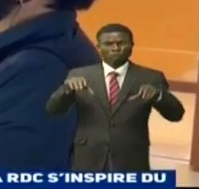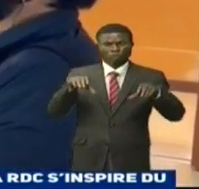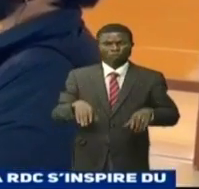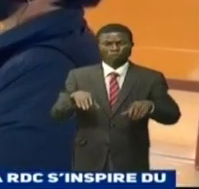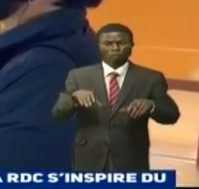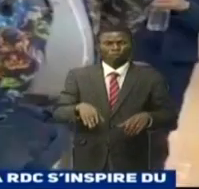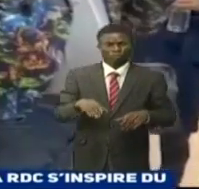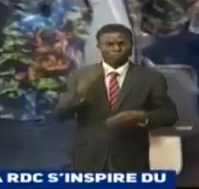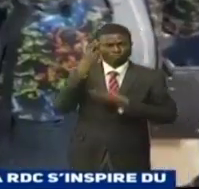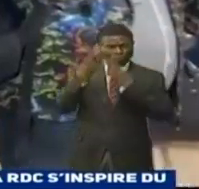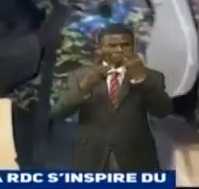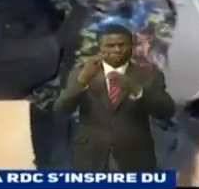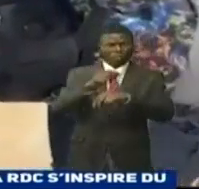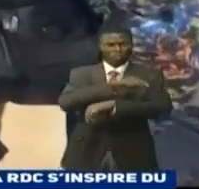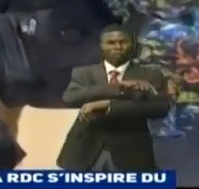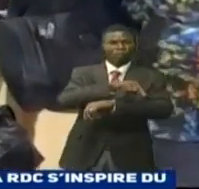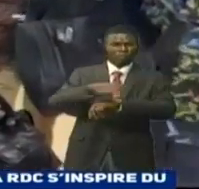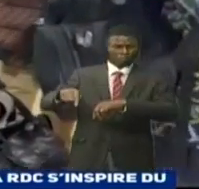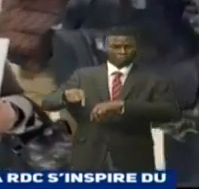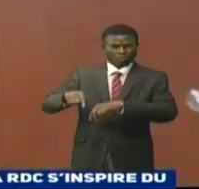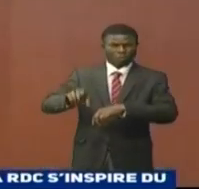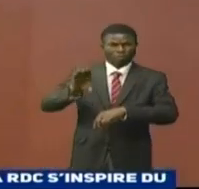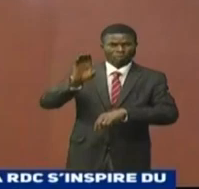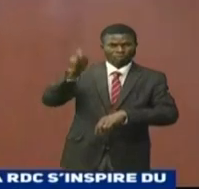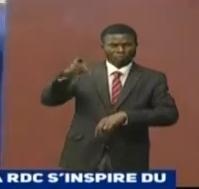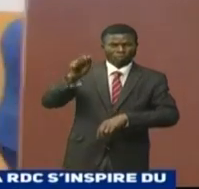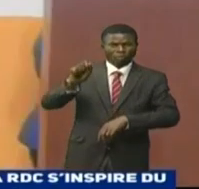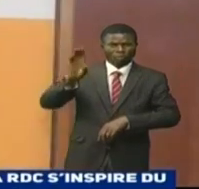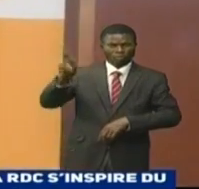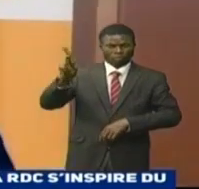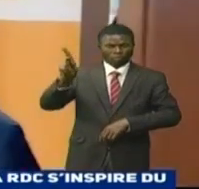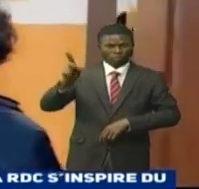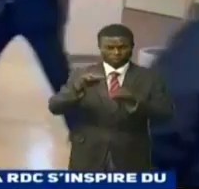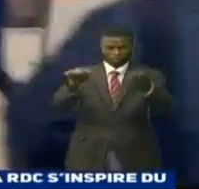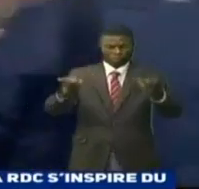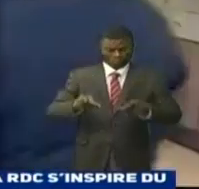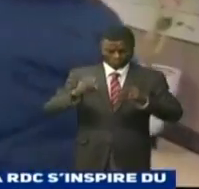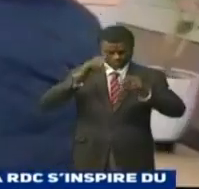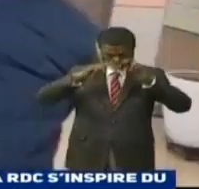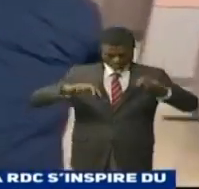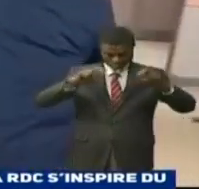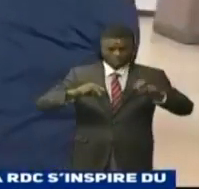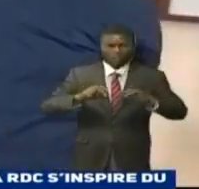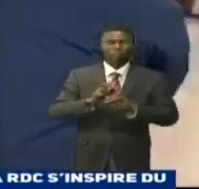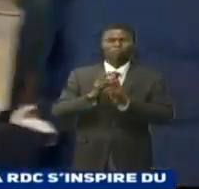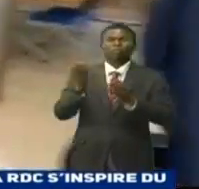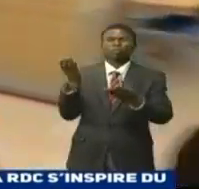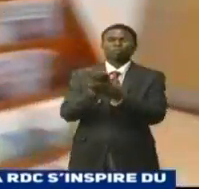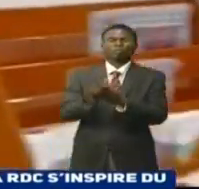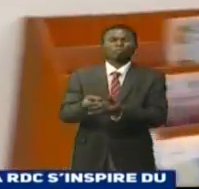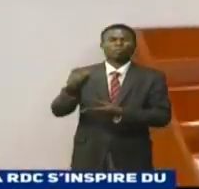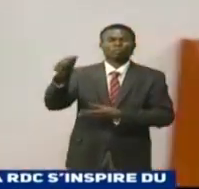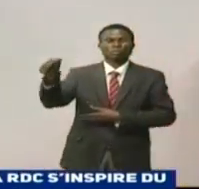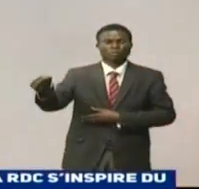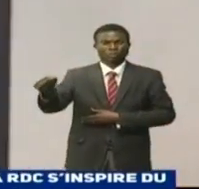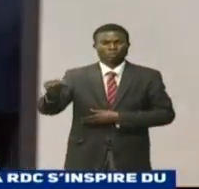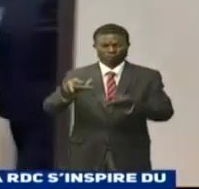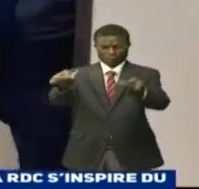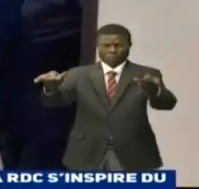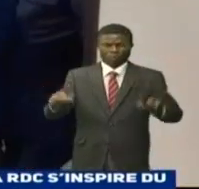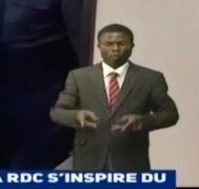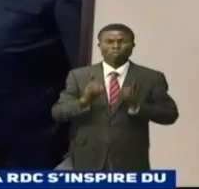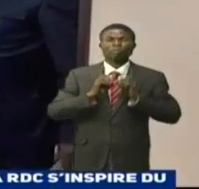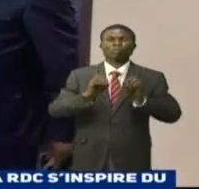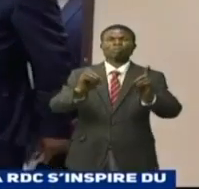à visiter les installations de Pâques en passant par la salle de traitement ou les plaintes sont déposées jusqu'au dans la salle d'audience